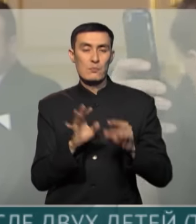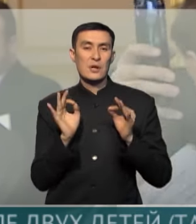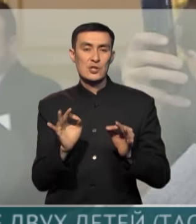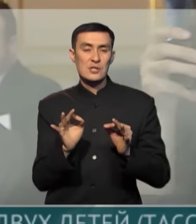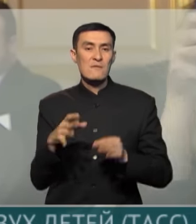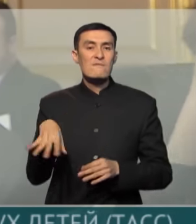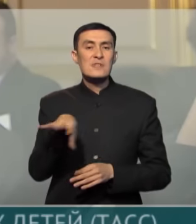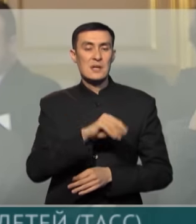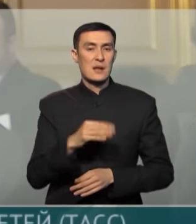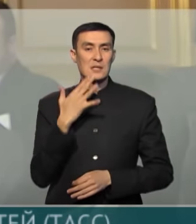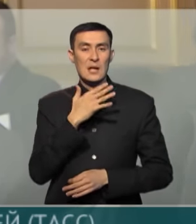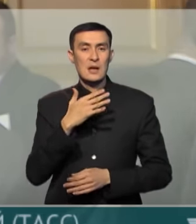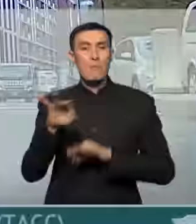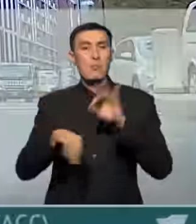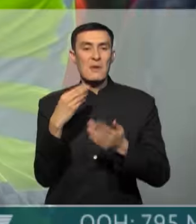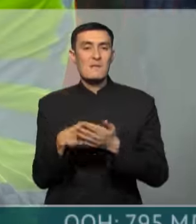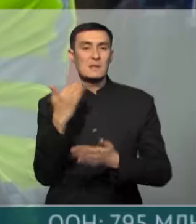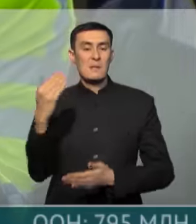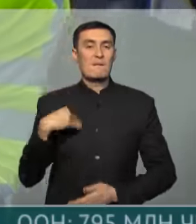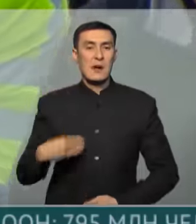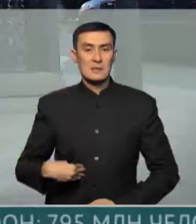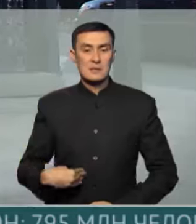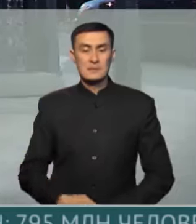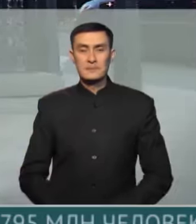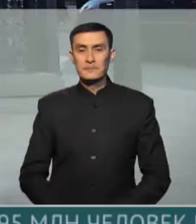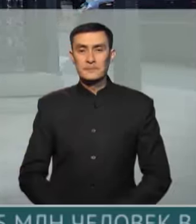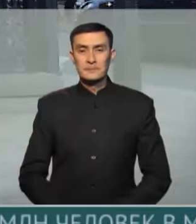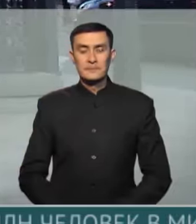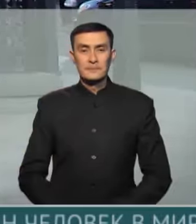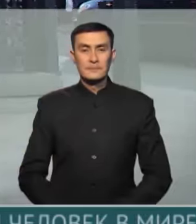все национальные проекты Великобритании. Дмитрий Крюкович, Айдос